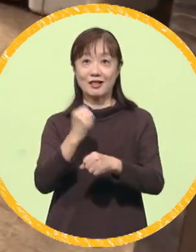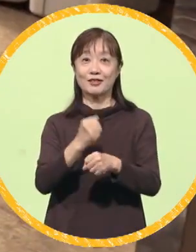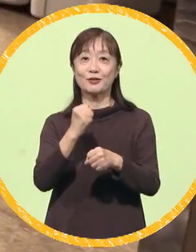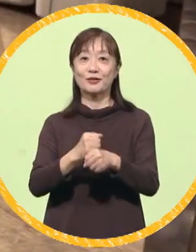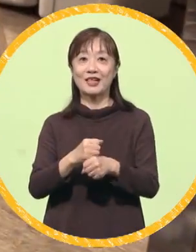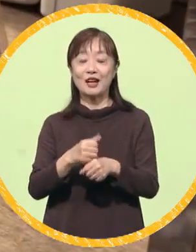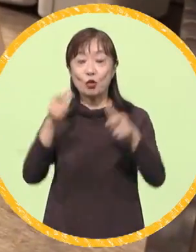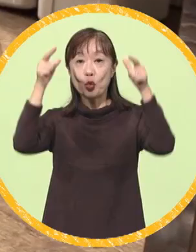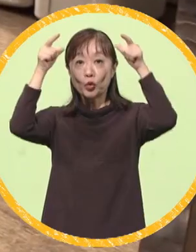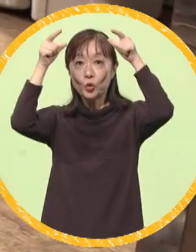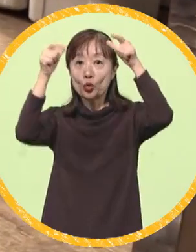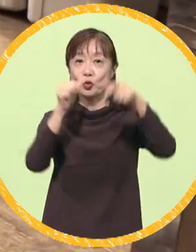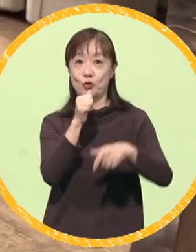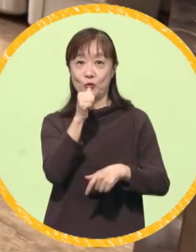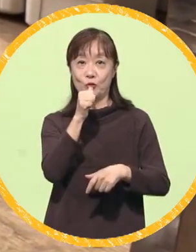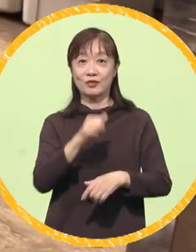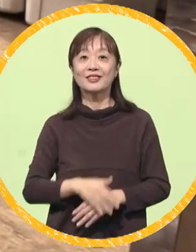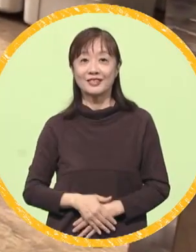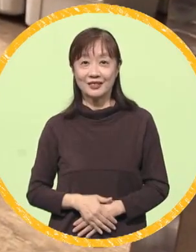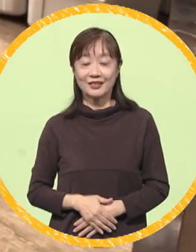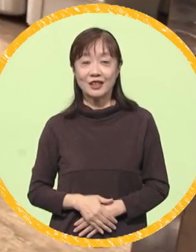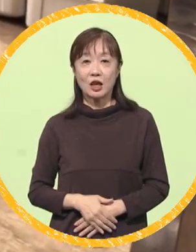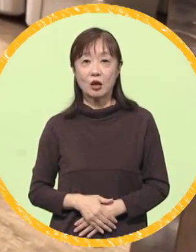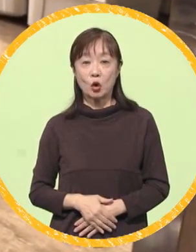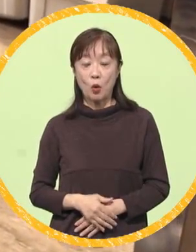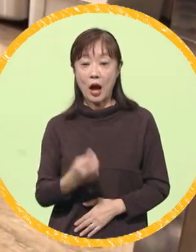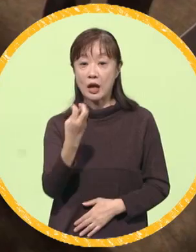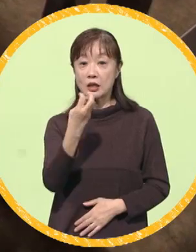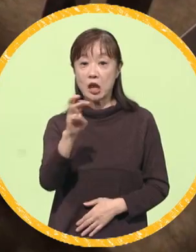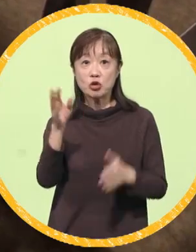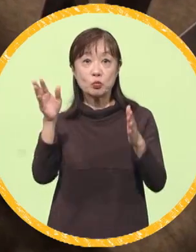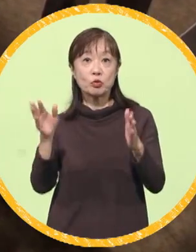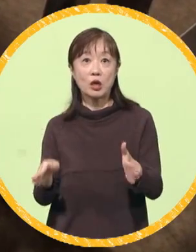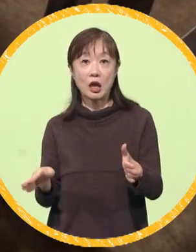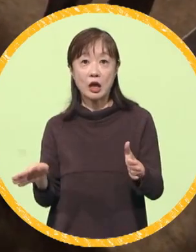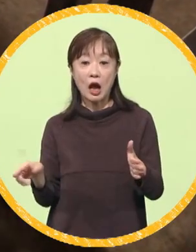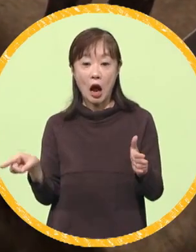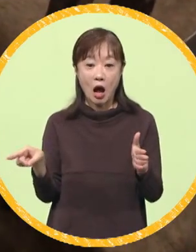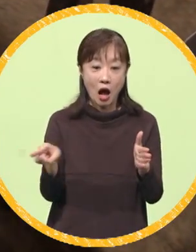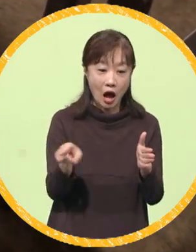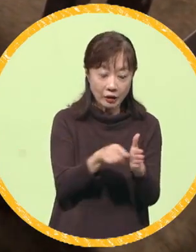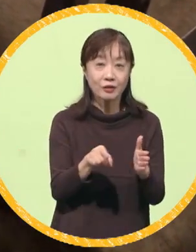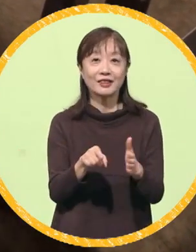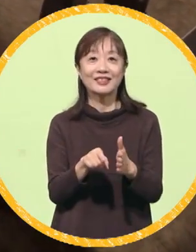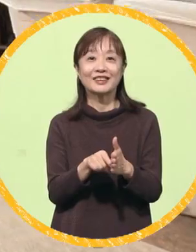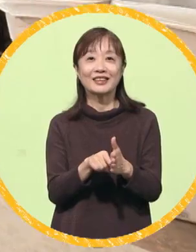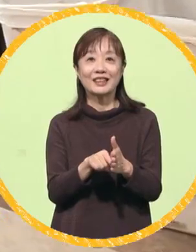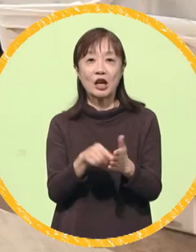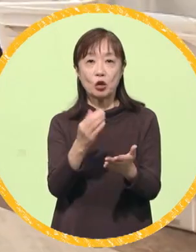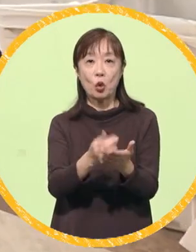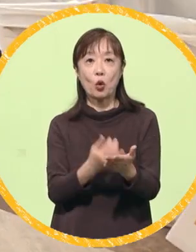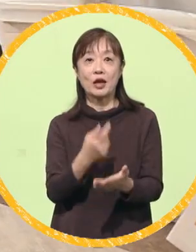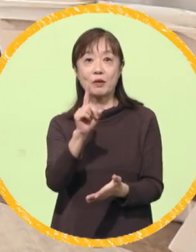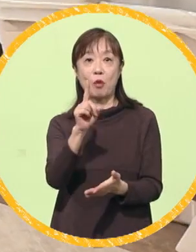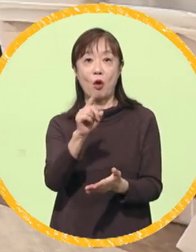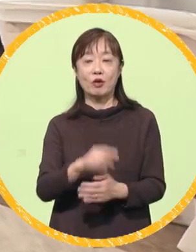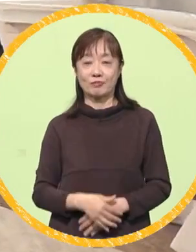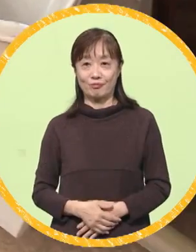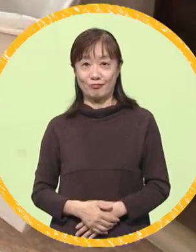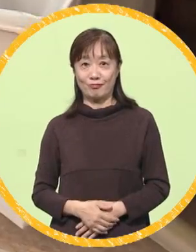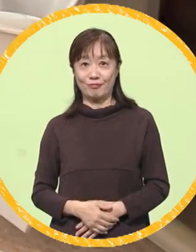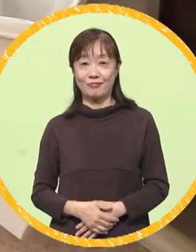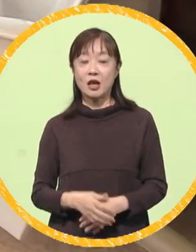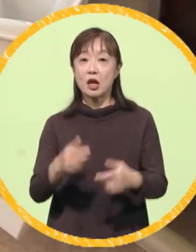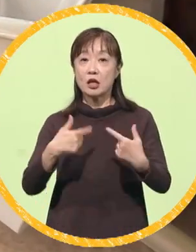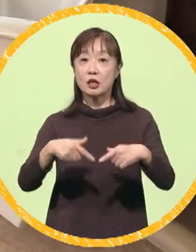のことだったんですね。この日は即売会開始わずか30分で相原牛乳はラスト1本に。 毎回こんな感じです。